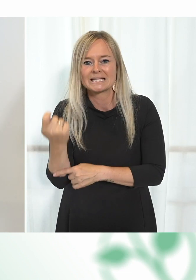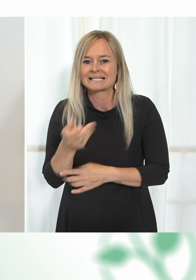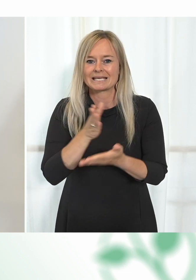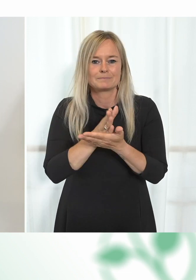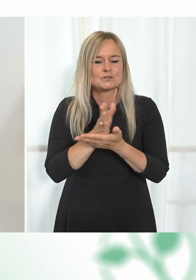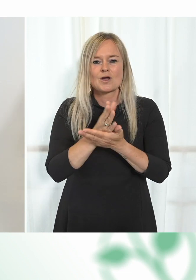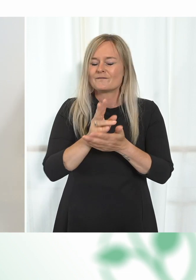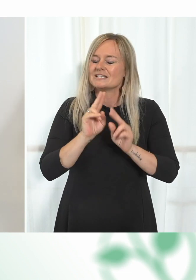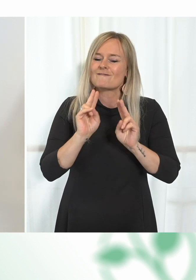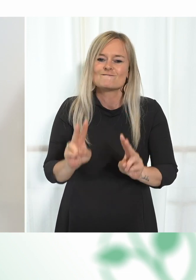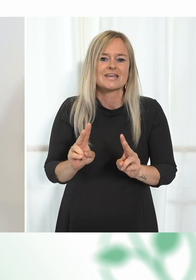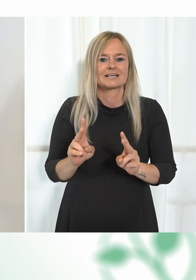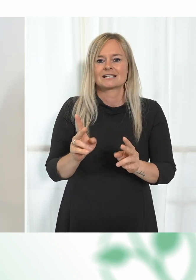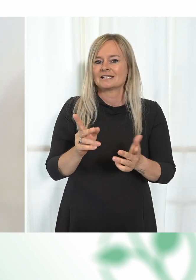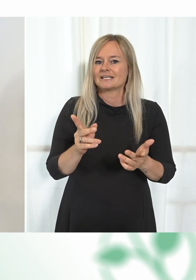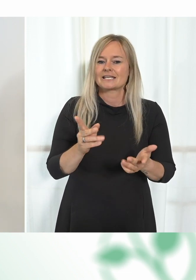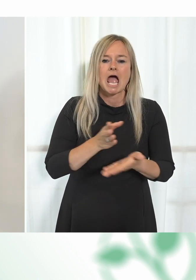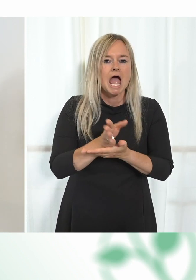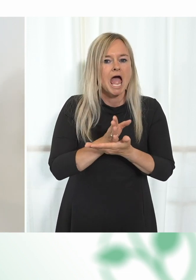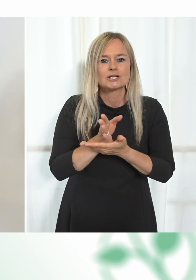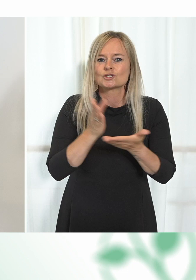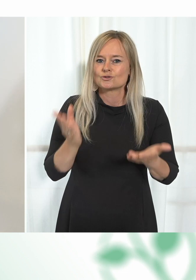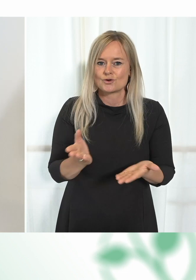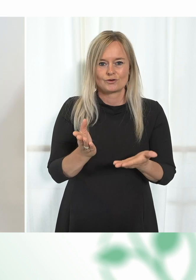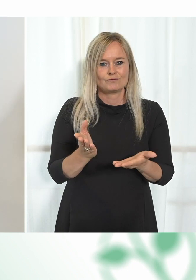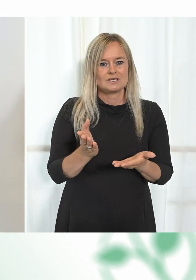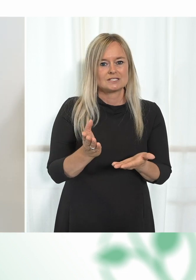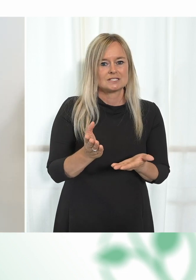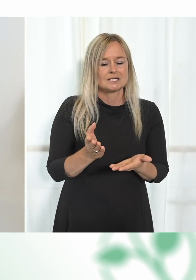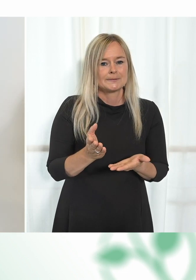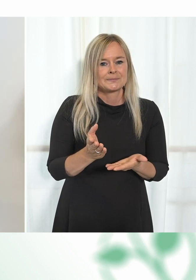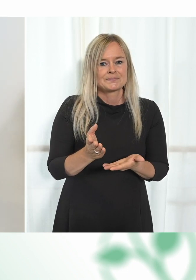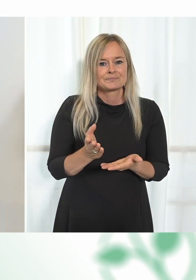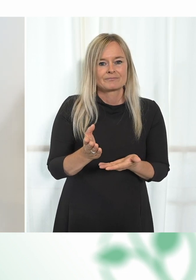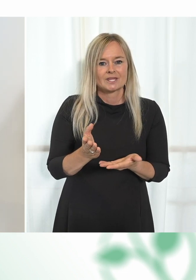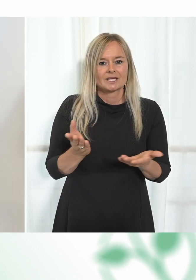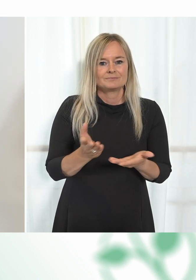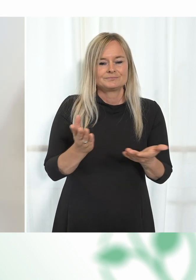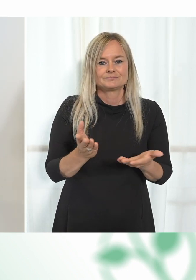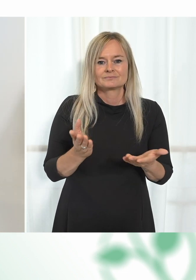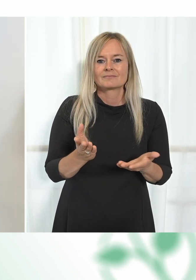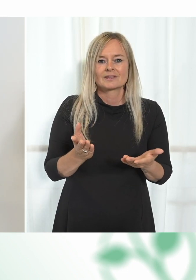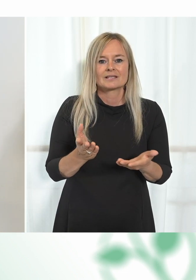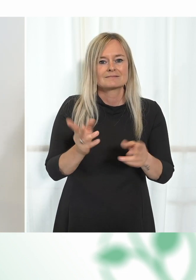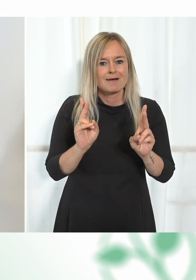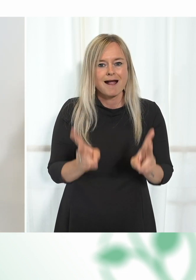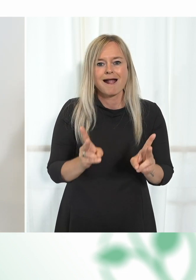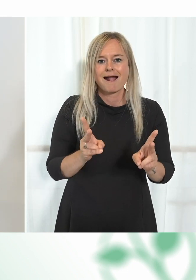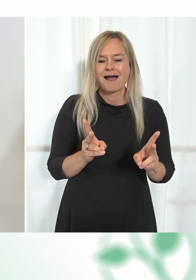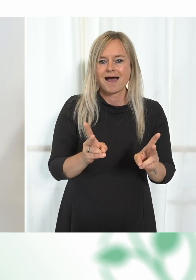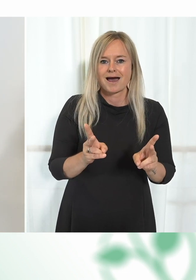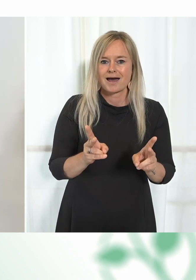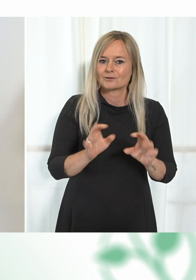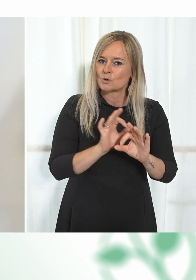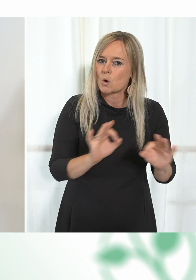eine Einrichtung, die scheinbar ja, das aufgegriffen hat und